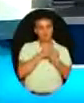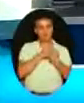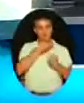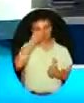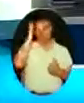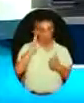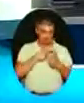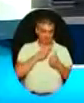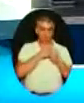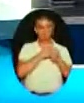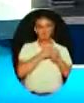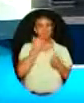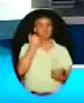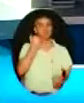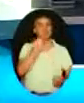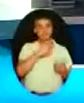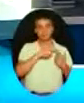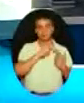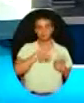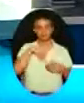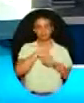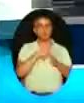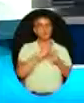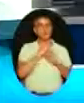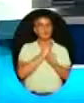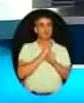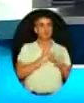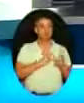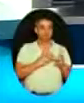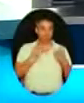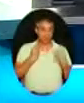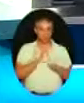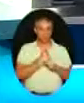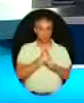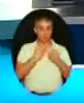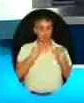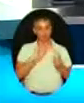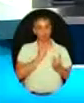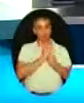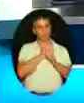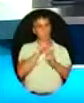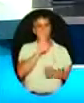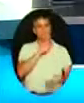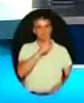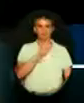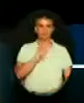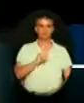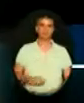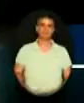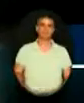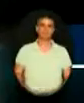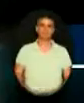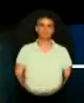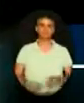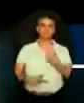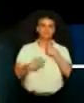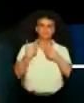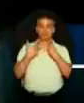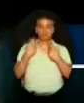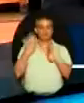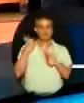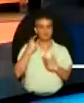יאיר לפיד, והוא מאתגר את בוז'י הרצוג ואת מי שרוצה בתוך מפלגת העבודה. טוב שהוא עושה את זה, טוב שהוא עומד מול נתניהו. בשנות ה-80